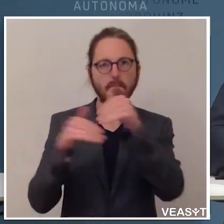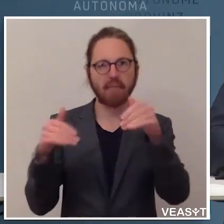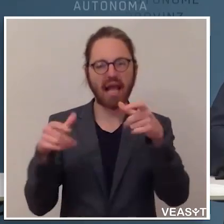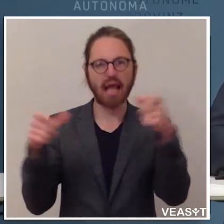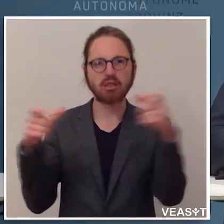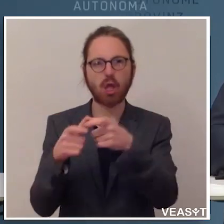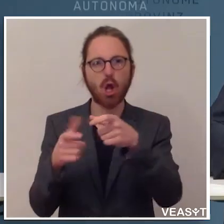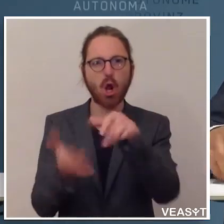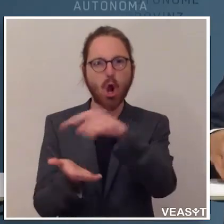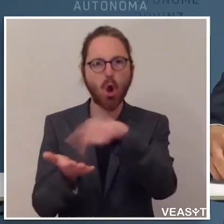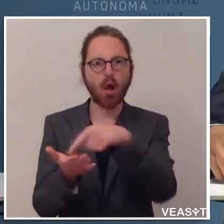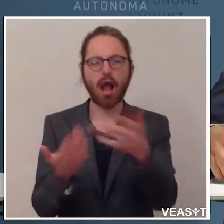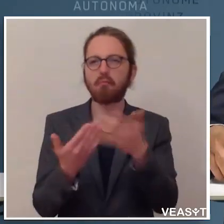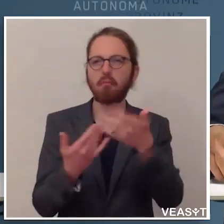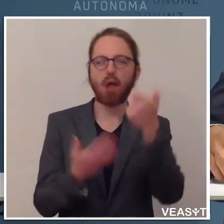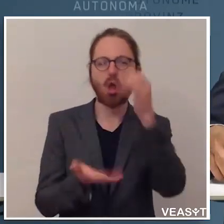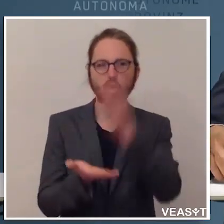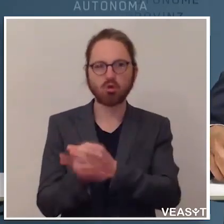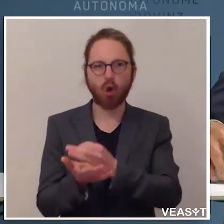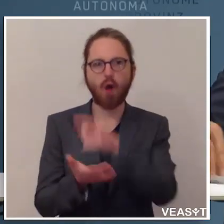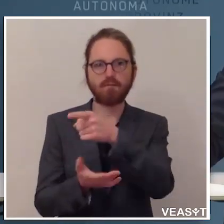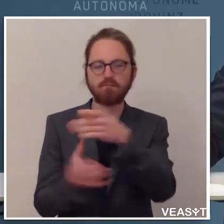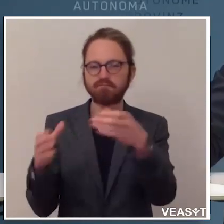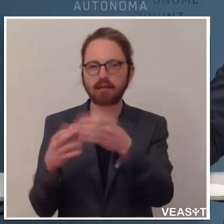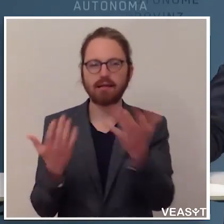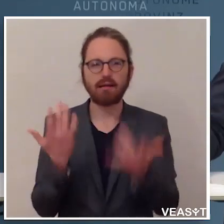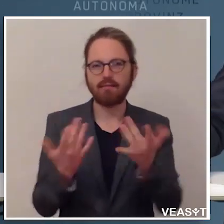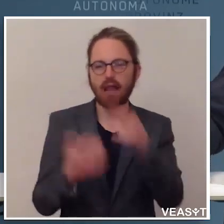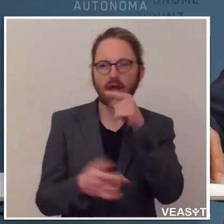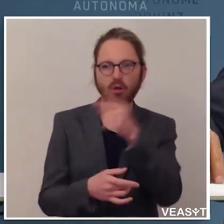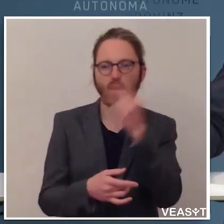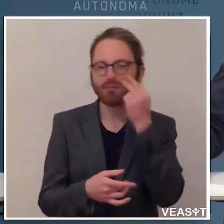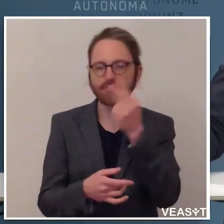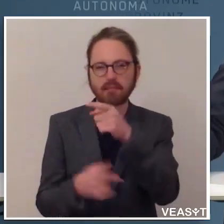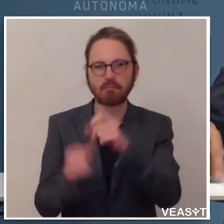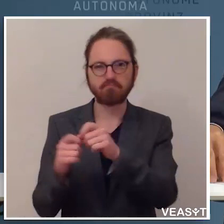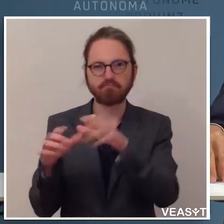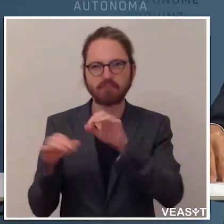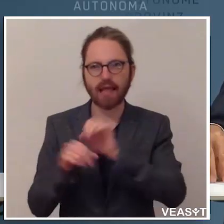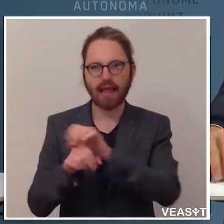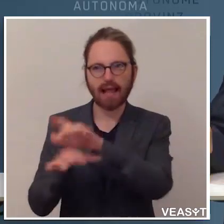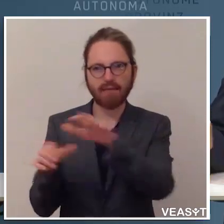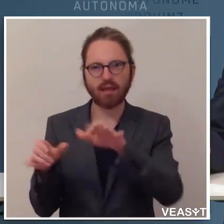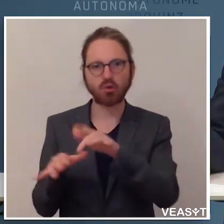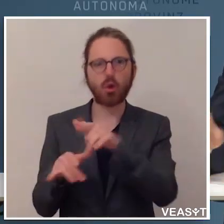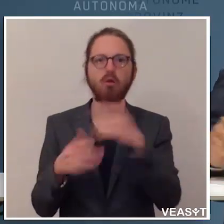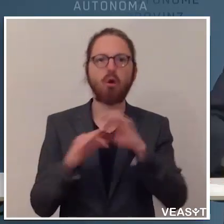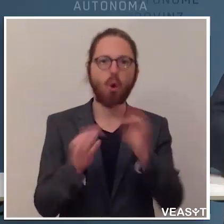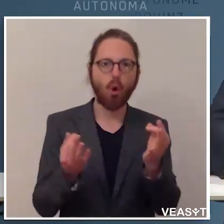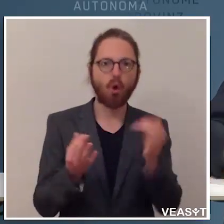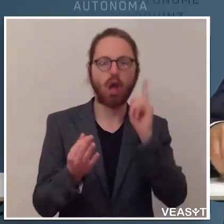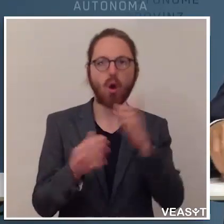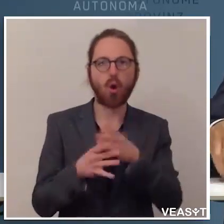Maßnahmen vorzuschlagen. Die können dann sehr lokal begrenzt sein, dass man irgendwo in einem Dorf, in einer Gemeinde, Fraktion eingreifen muss, weil da